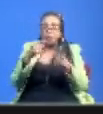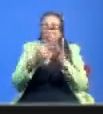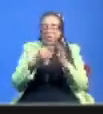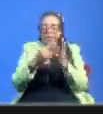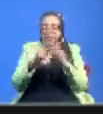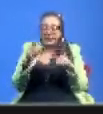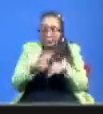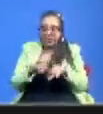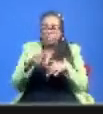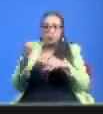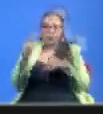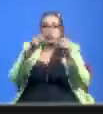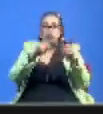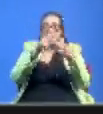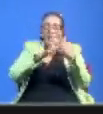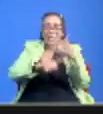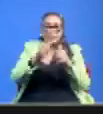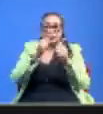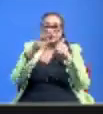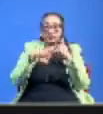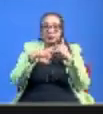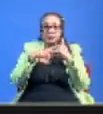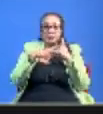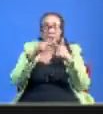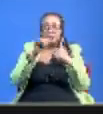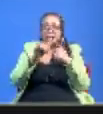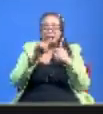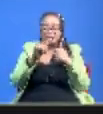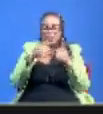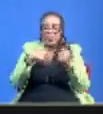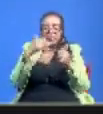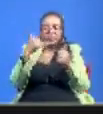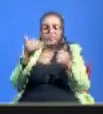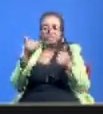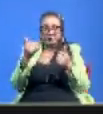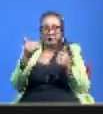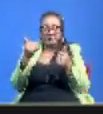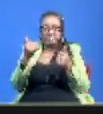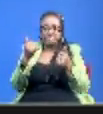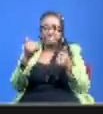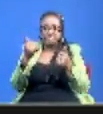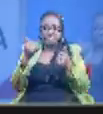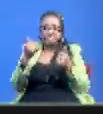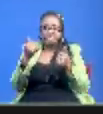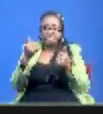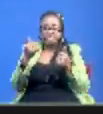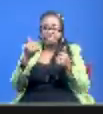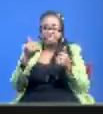AFCON tena kwa under 17. So hiyo ndo malengo yetu hapa.